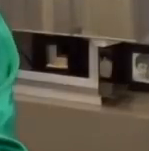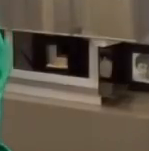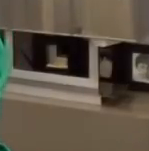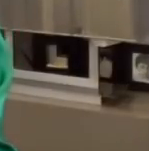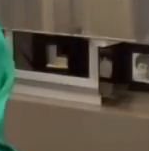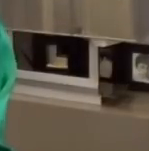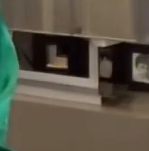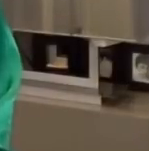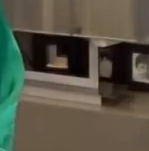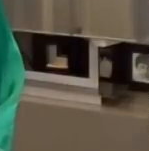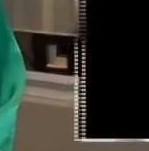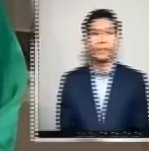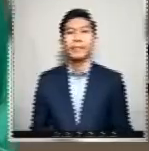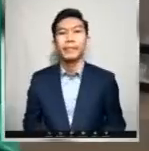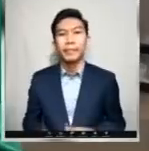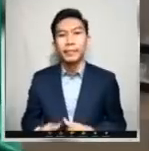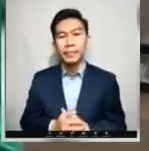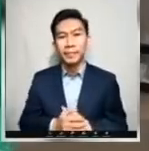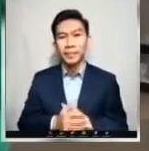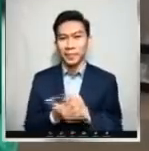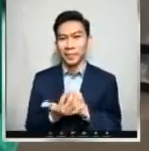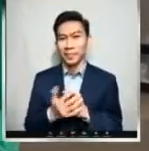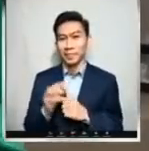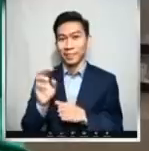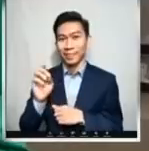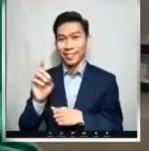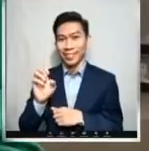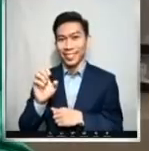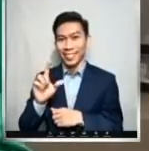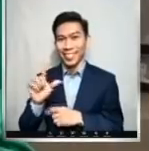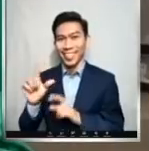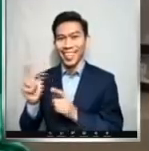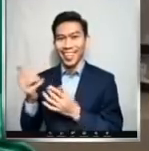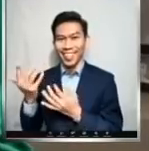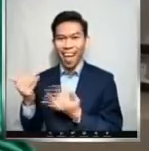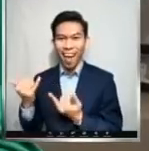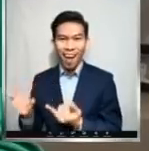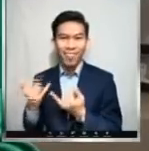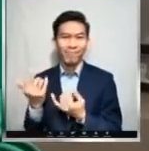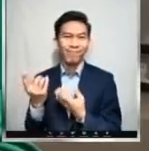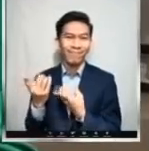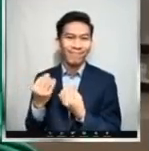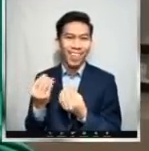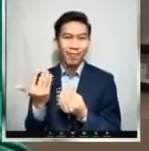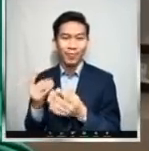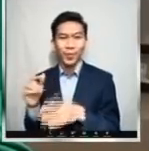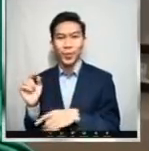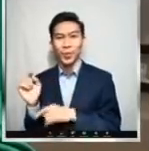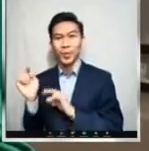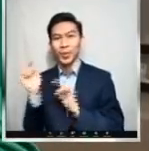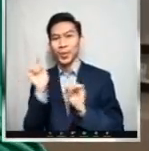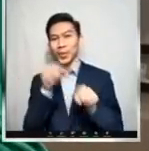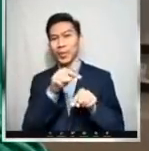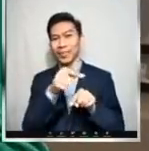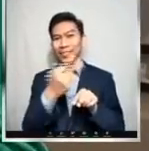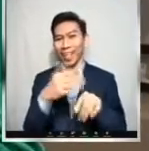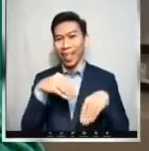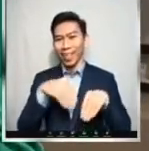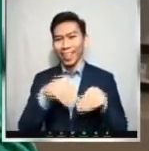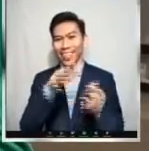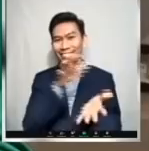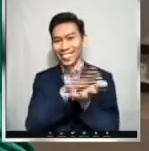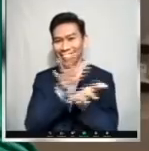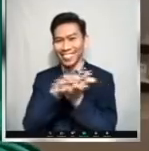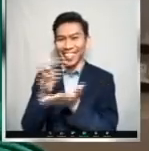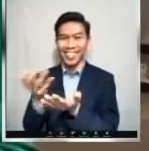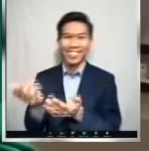Hashtag Daddy Duties muna si Wendell Ramos for his family nang maging alay siya sa pamamalengke. Kamusta naman kaya ang palengke experience ni Sir